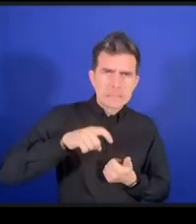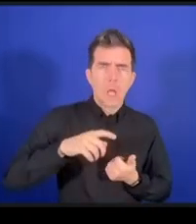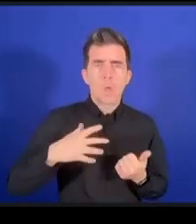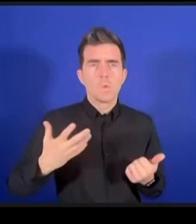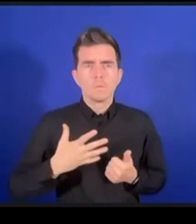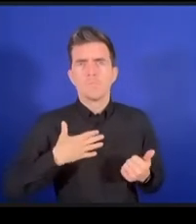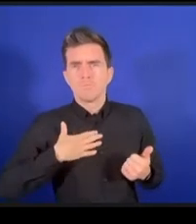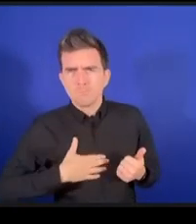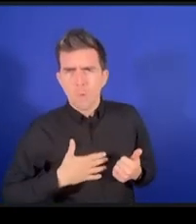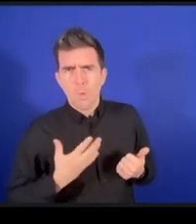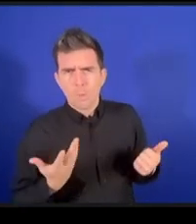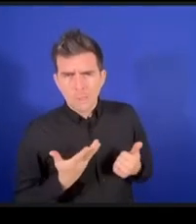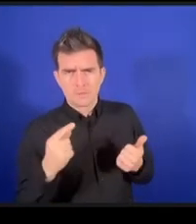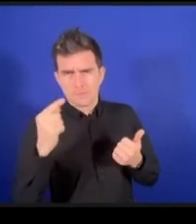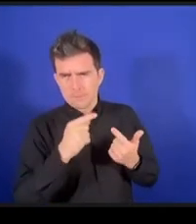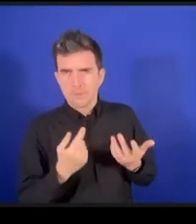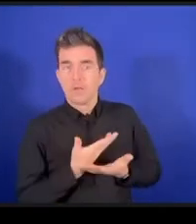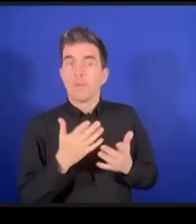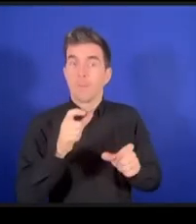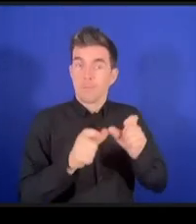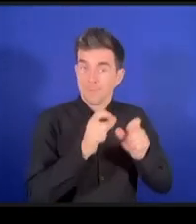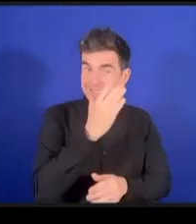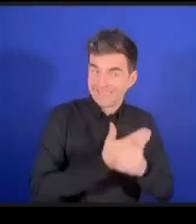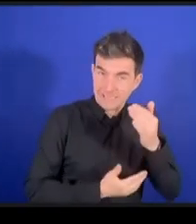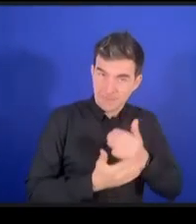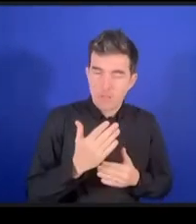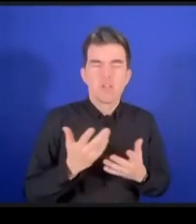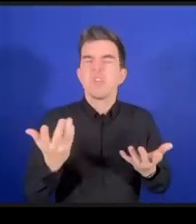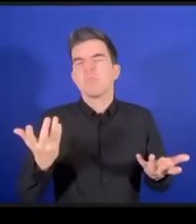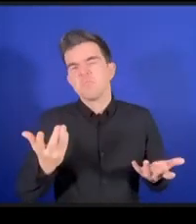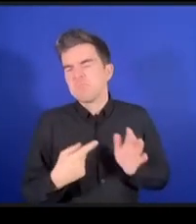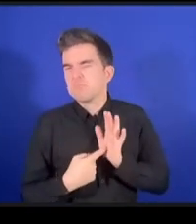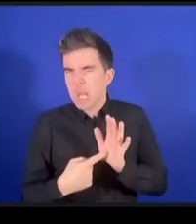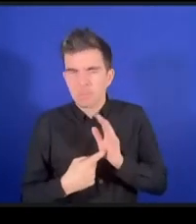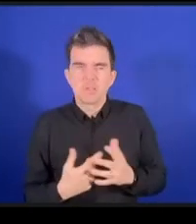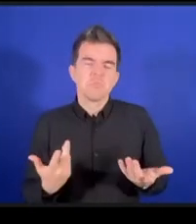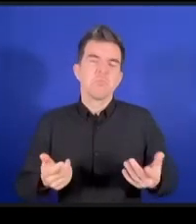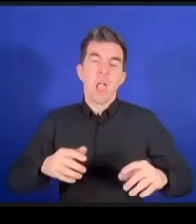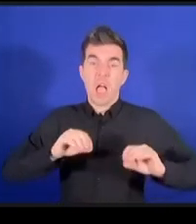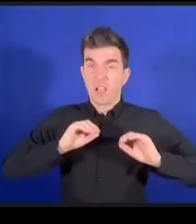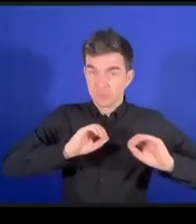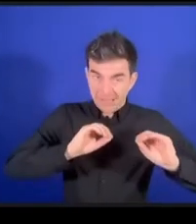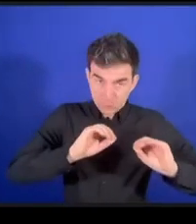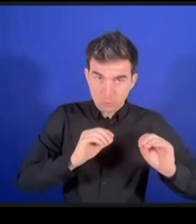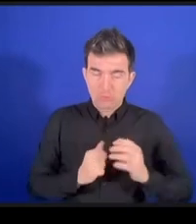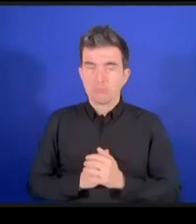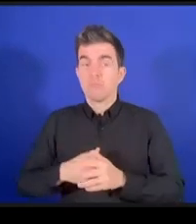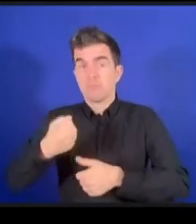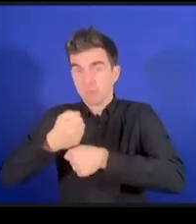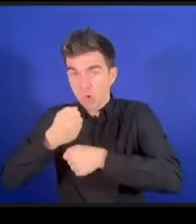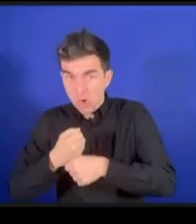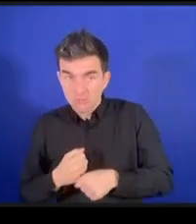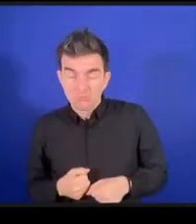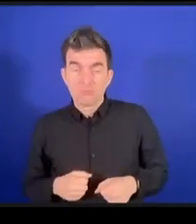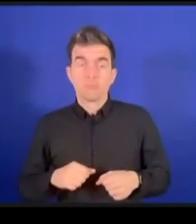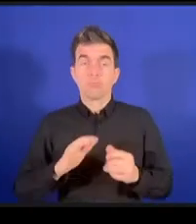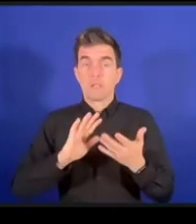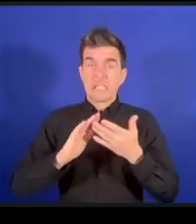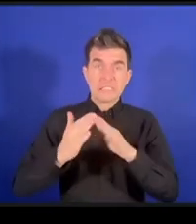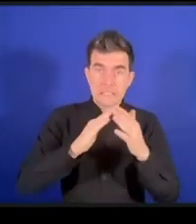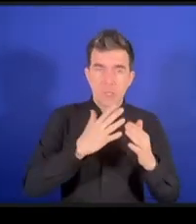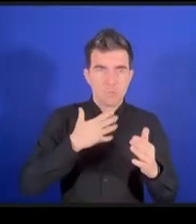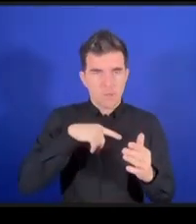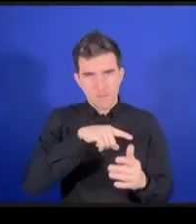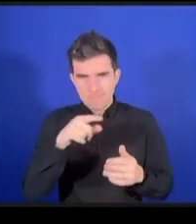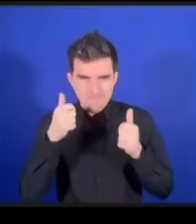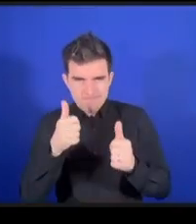и занятости и умных городов и доступа к разным ресурсам и так далее Поэтому